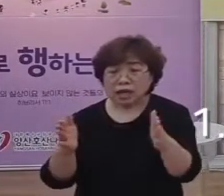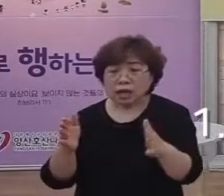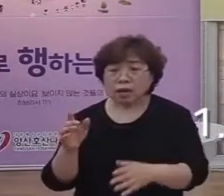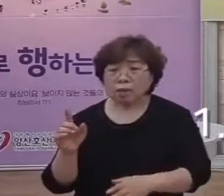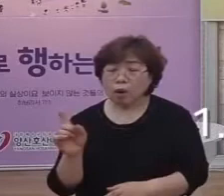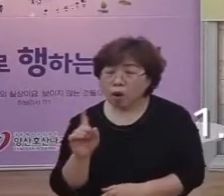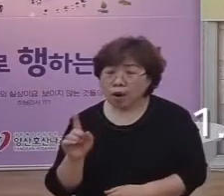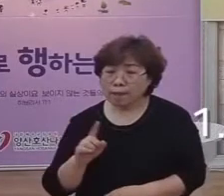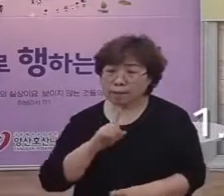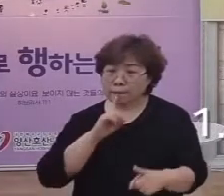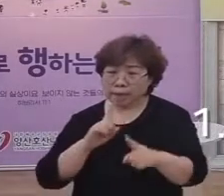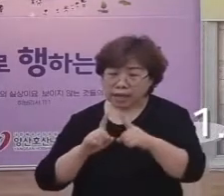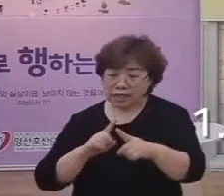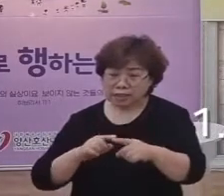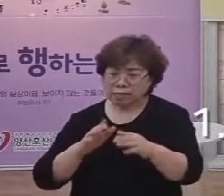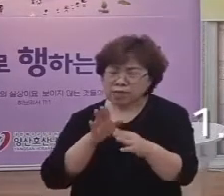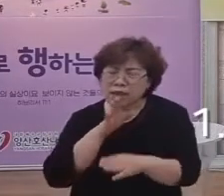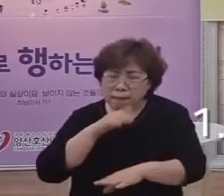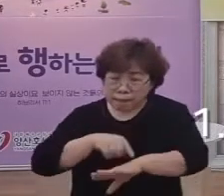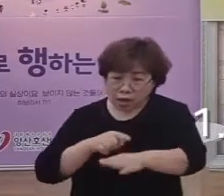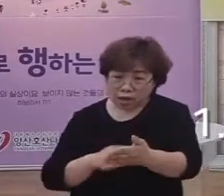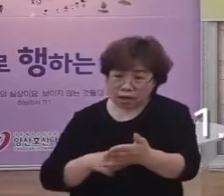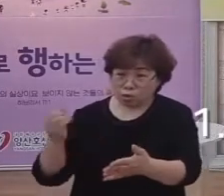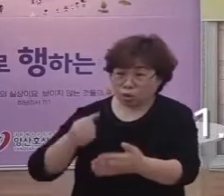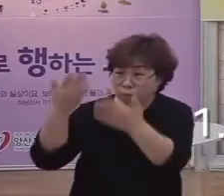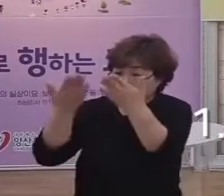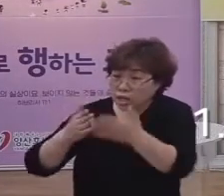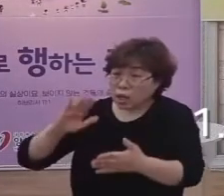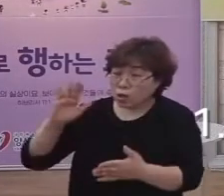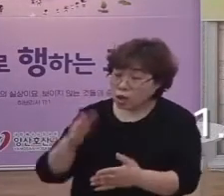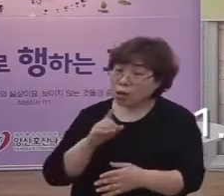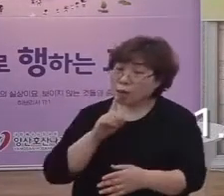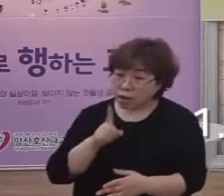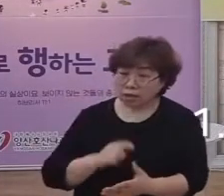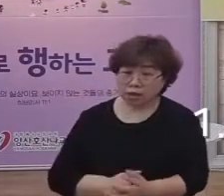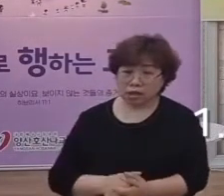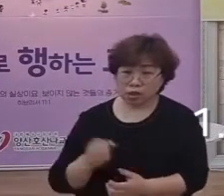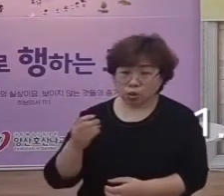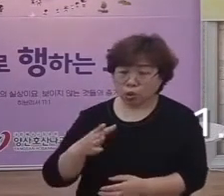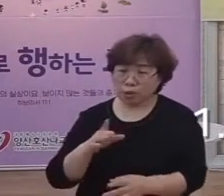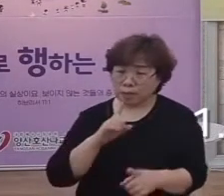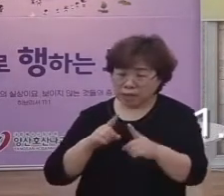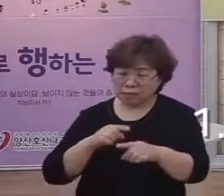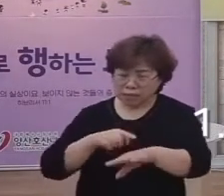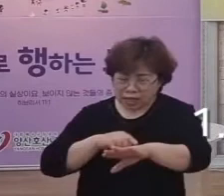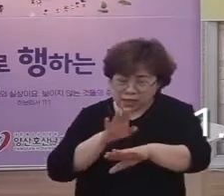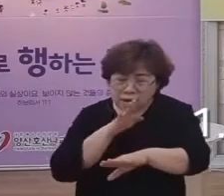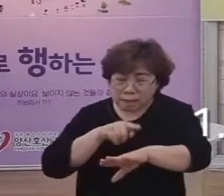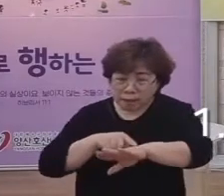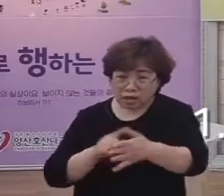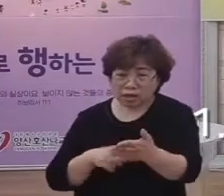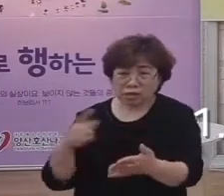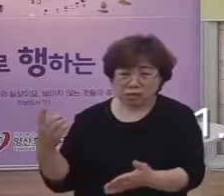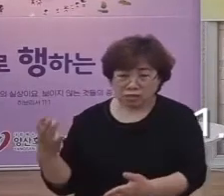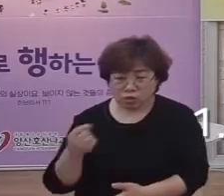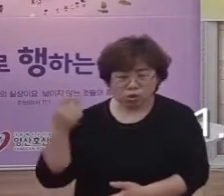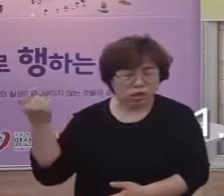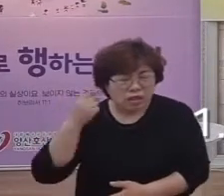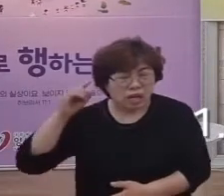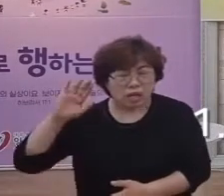말씀을 진심으로 받아야 한다. 또는 말씀을 진심으로 들어야 한다. 받는다, 듣는다가 동일한